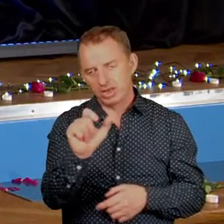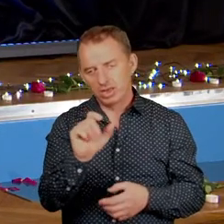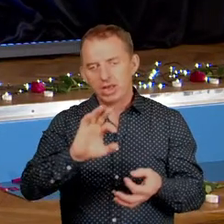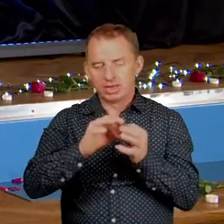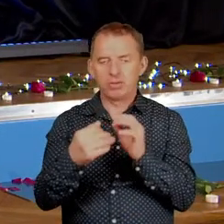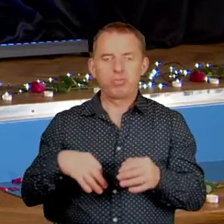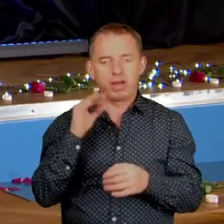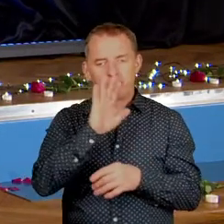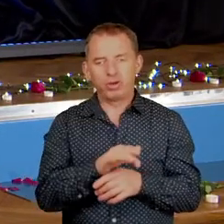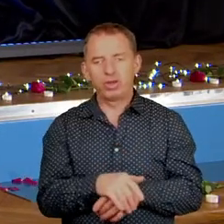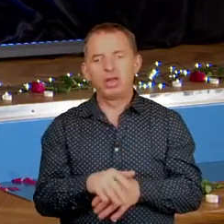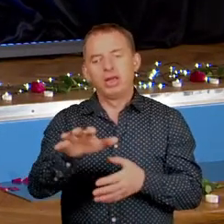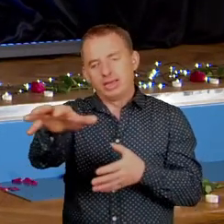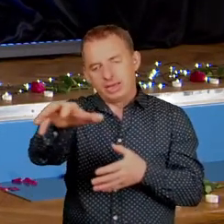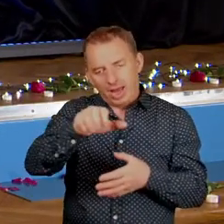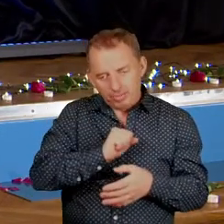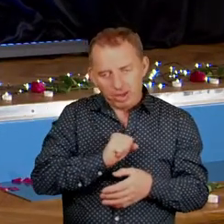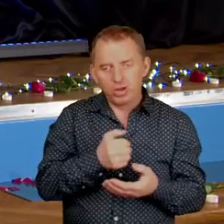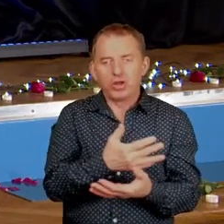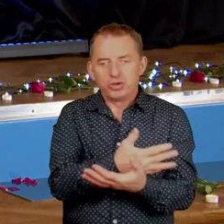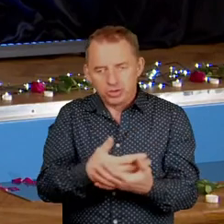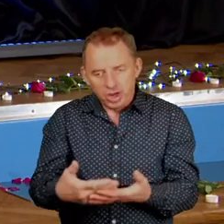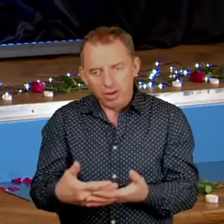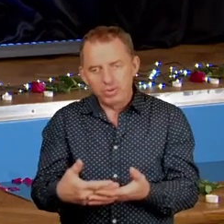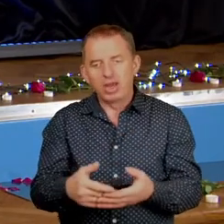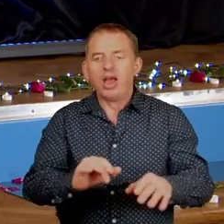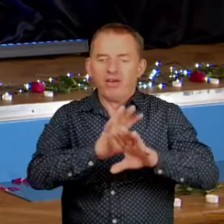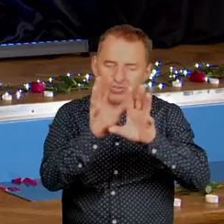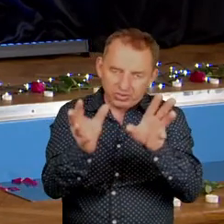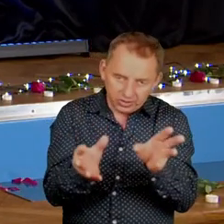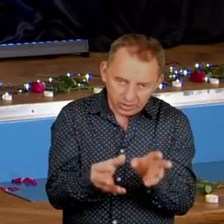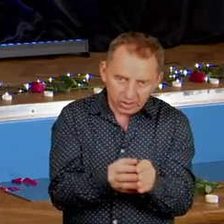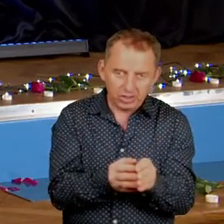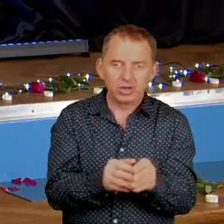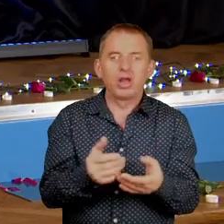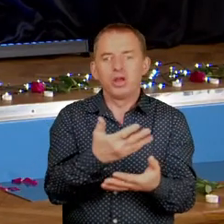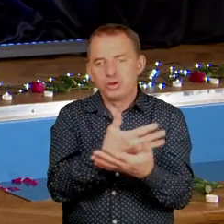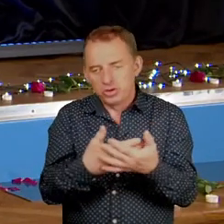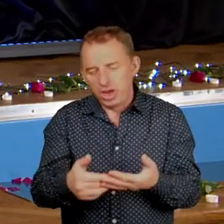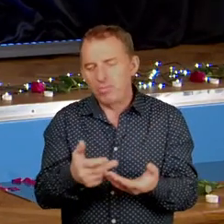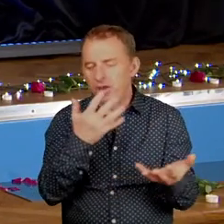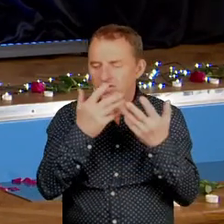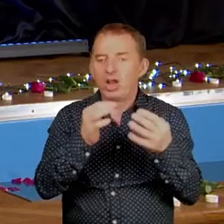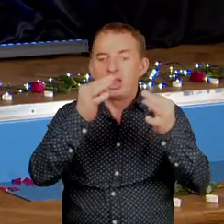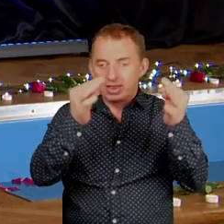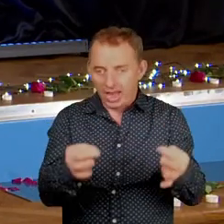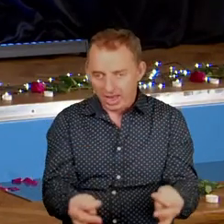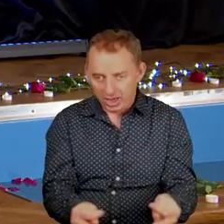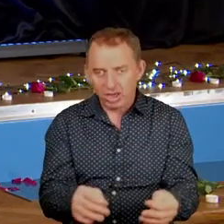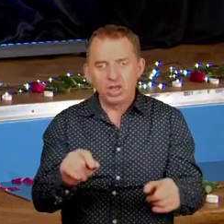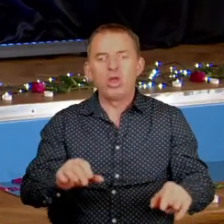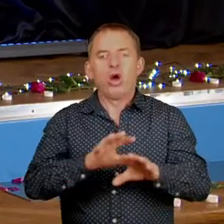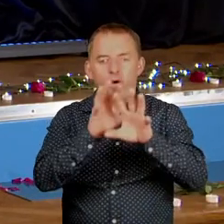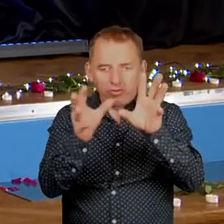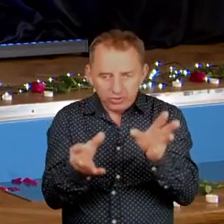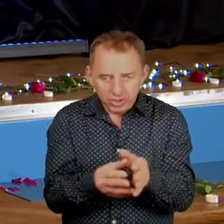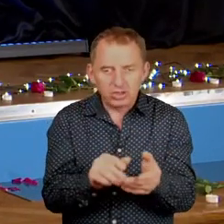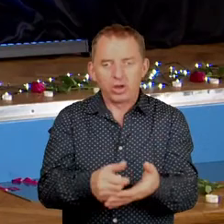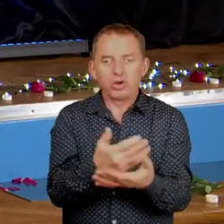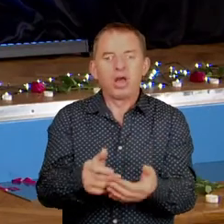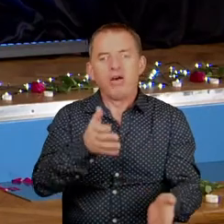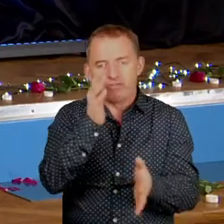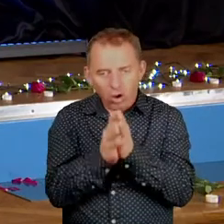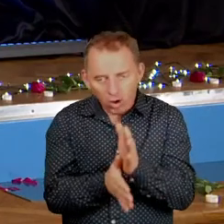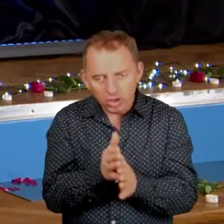Pan Bóg zabrał ziemię z ziemi wszystkich tak, jak ziemia wygląda teraz, to wszystko, co mamy tu na ziemi,